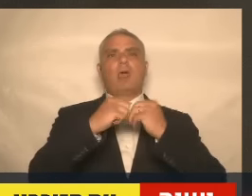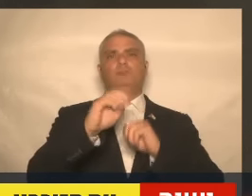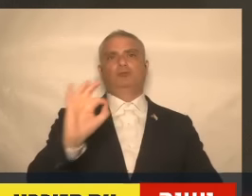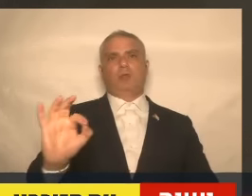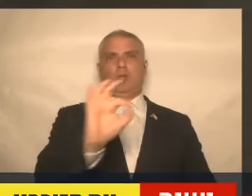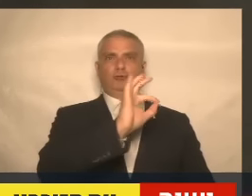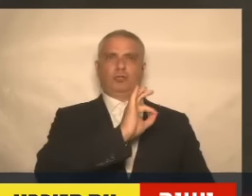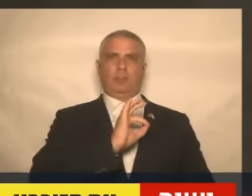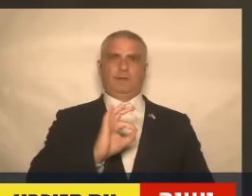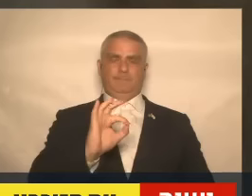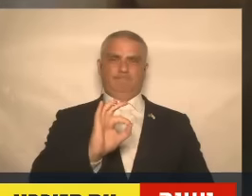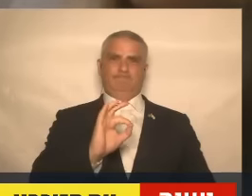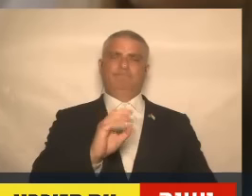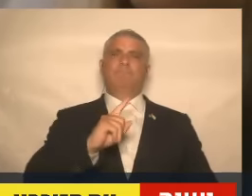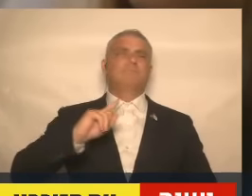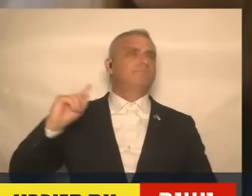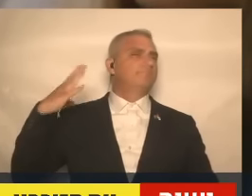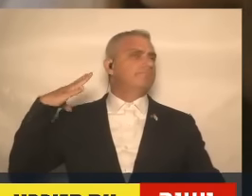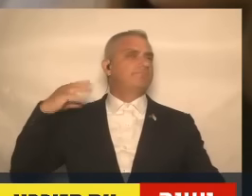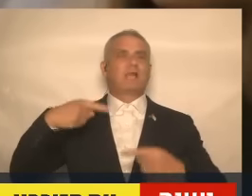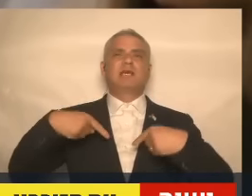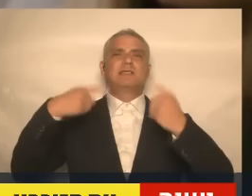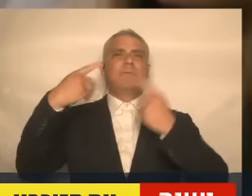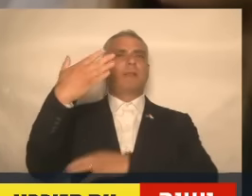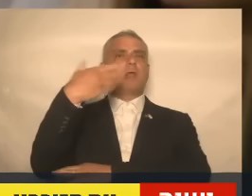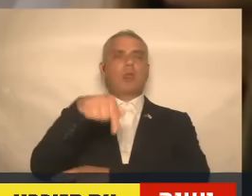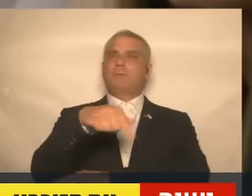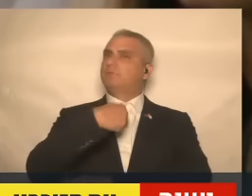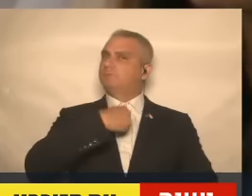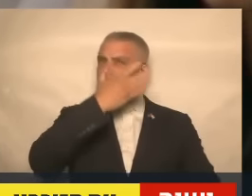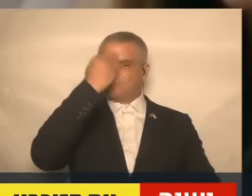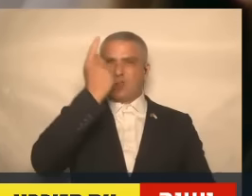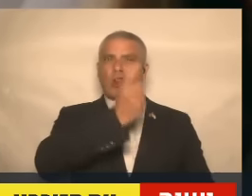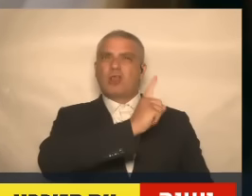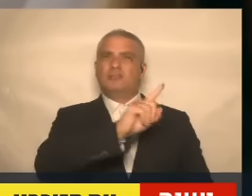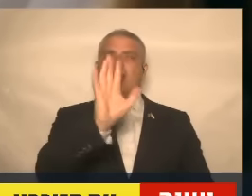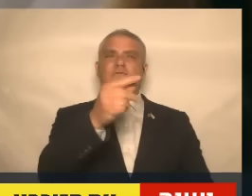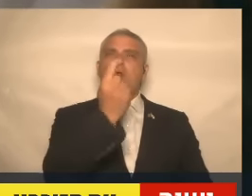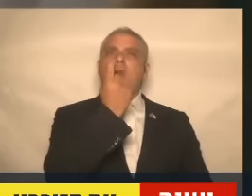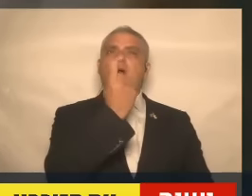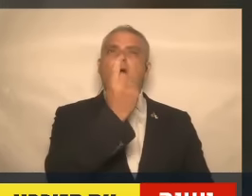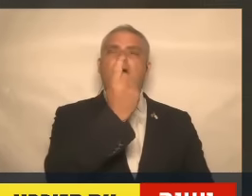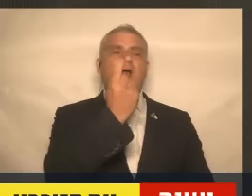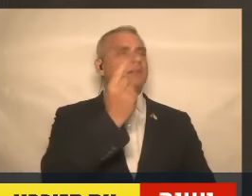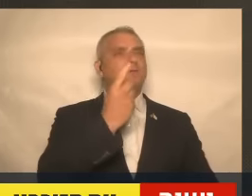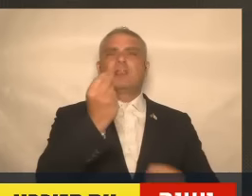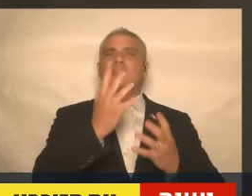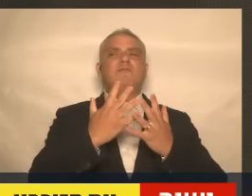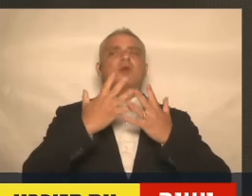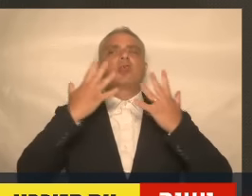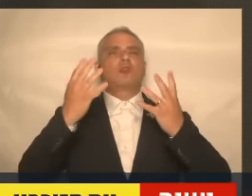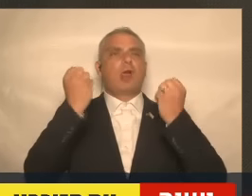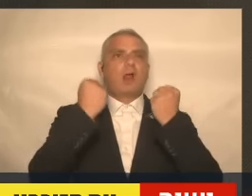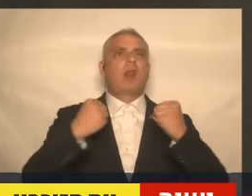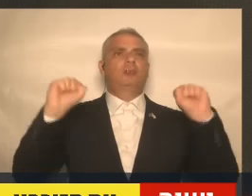משפחותיהם. לכל אורך הימים הלאומיים האלה אנחנו לא שוכחים לרגע שאין גדולה ממצוות